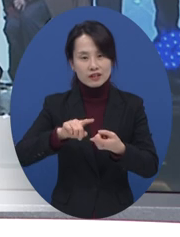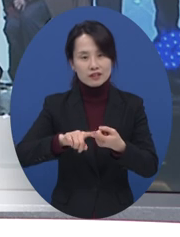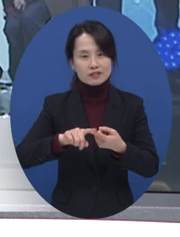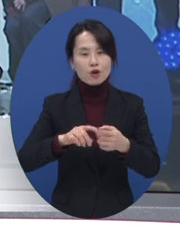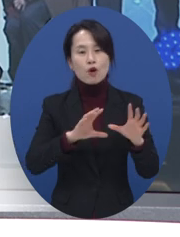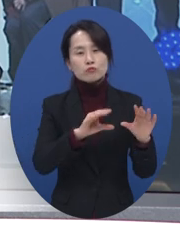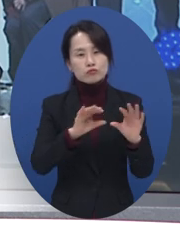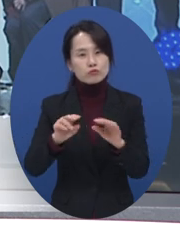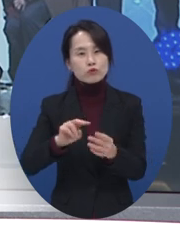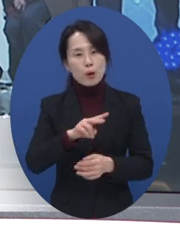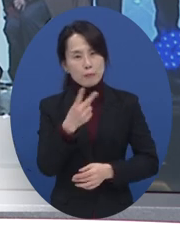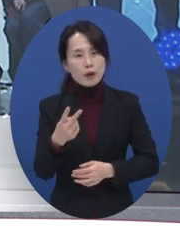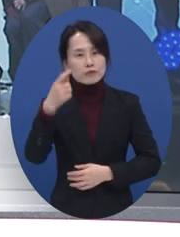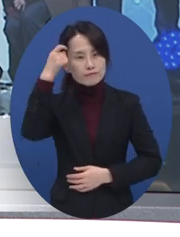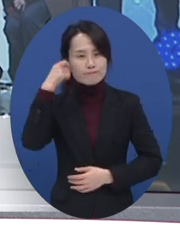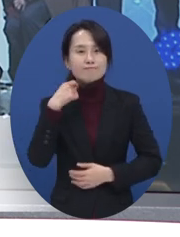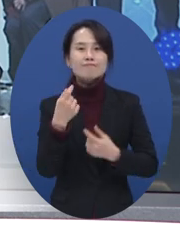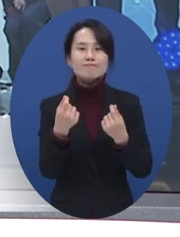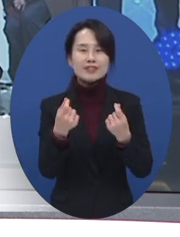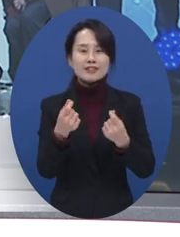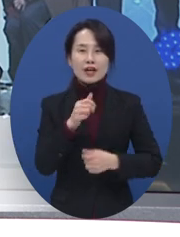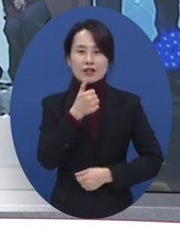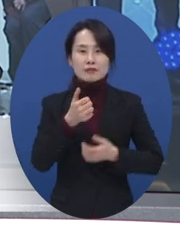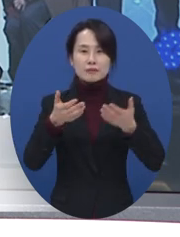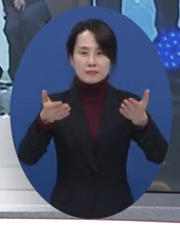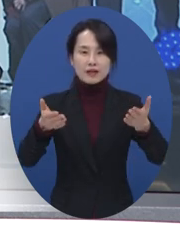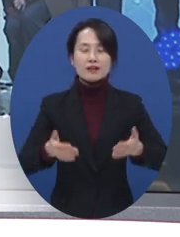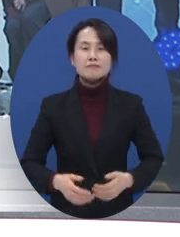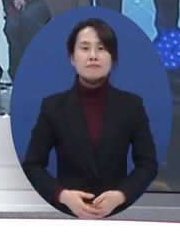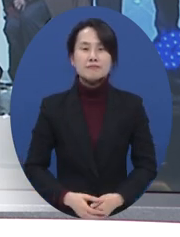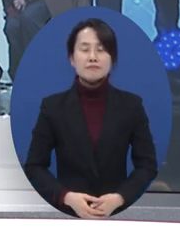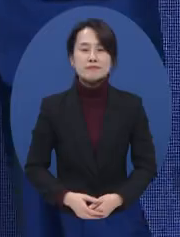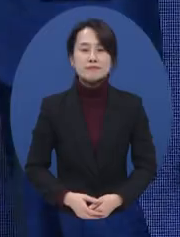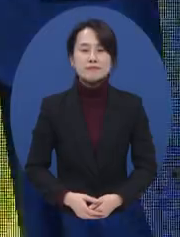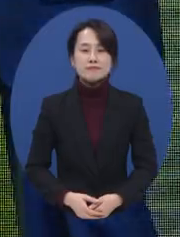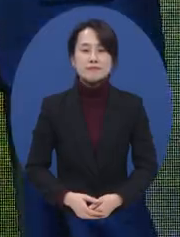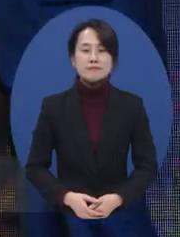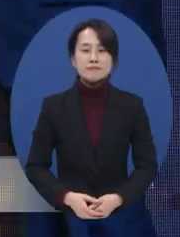낮췄다는 평가입니다. 한선지 기자가 현장 취재했습니다.